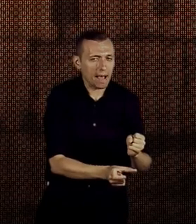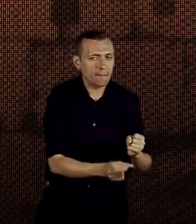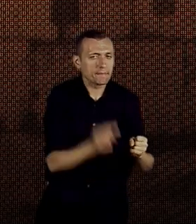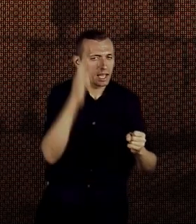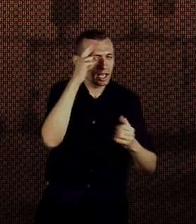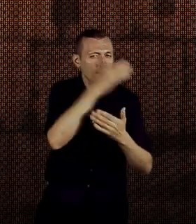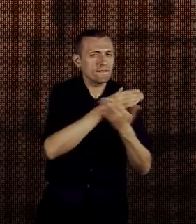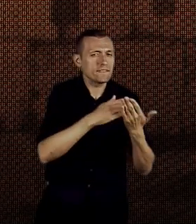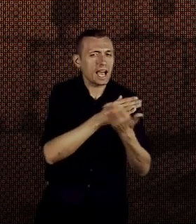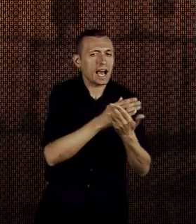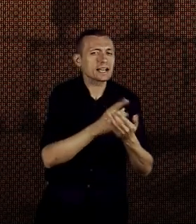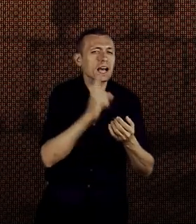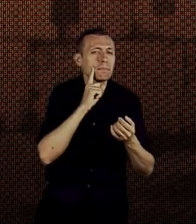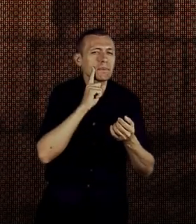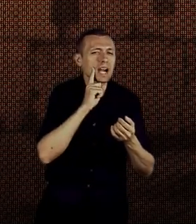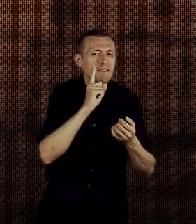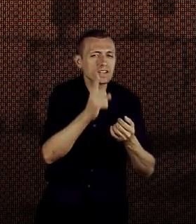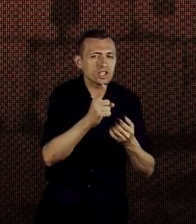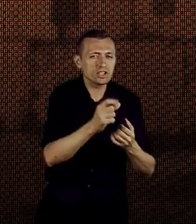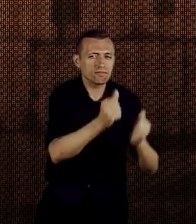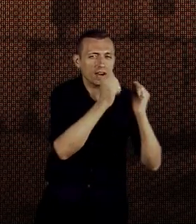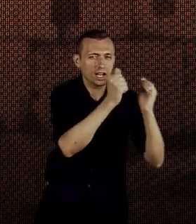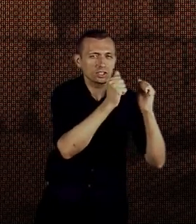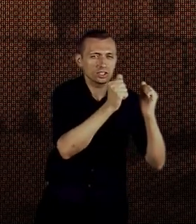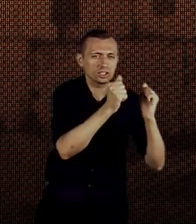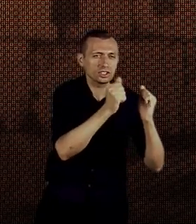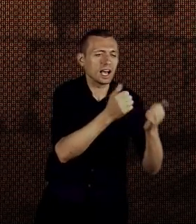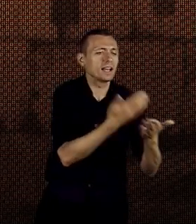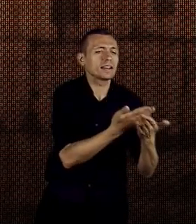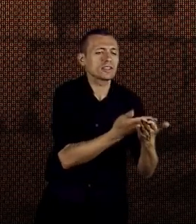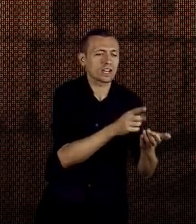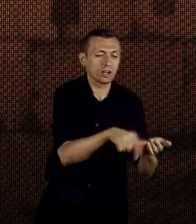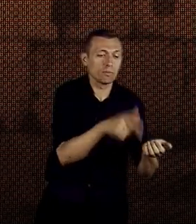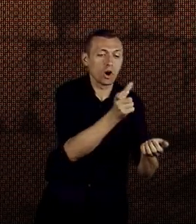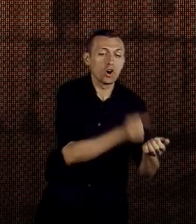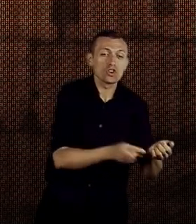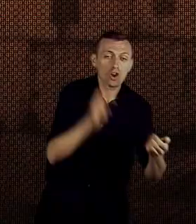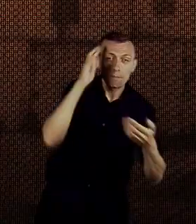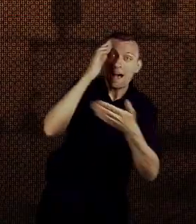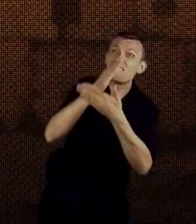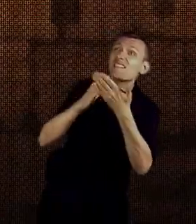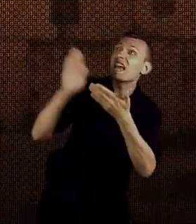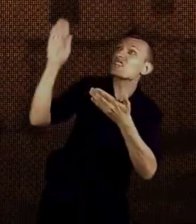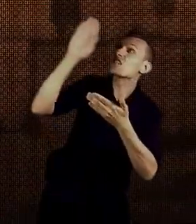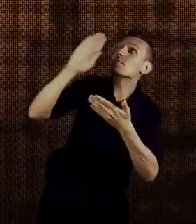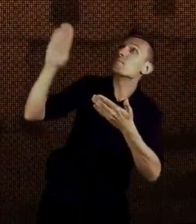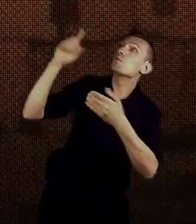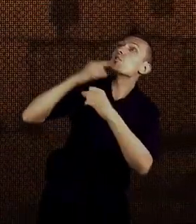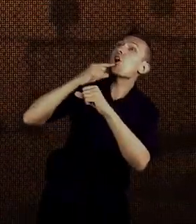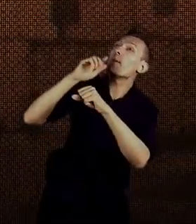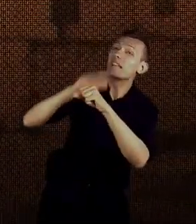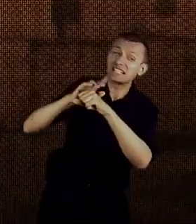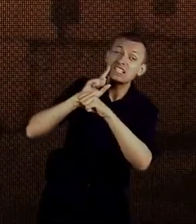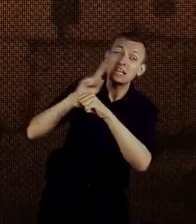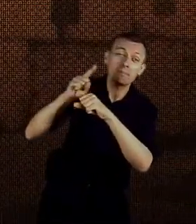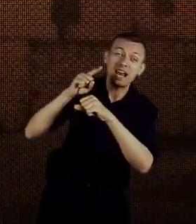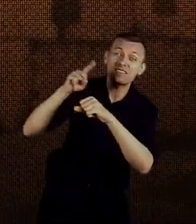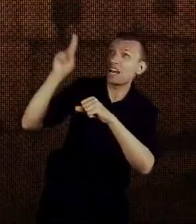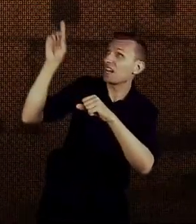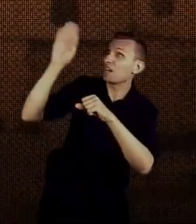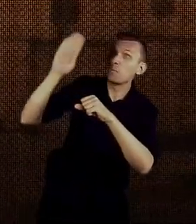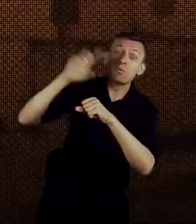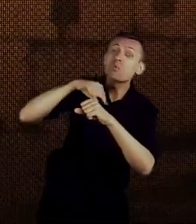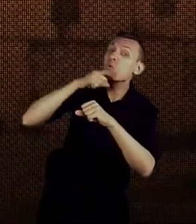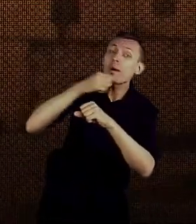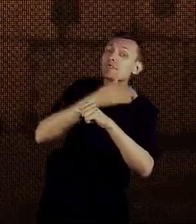obietnice Boga, który nie może kłamać. Jeszcze raz. Prawdziwa, zbawienna